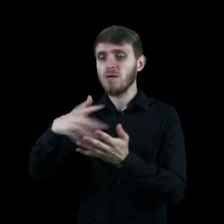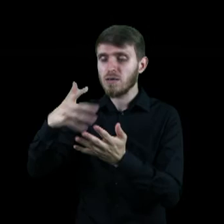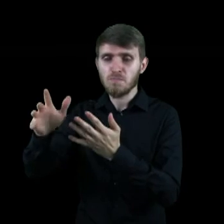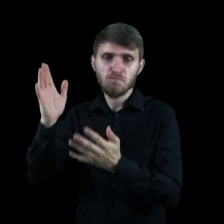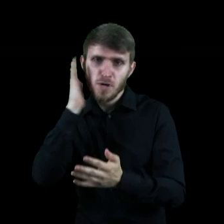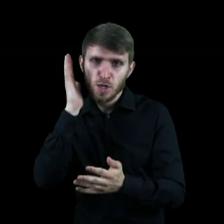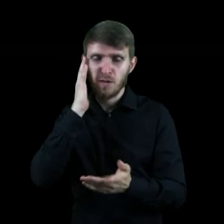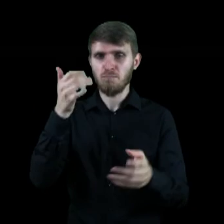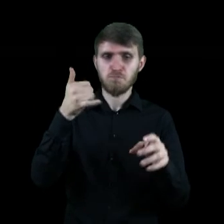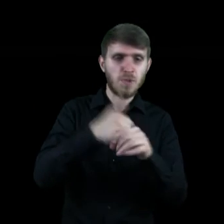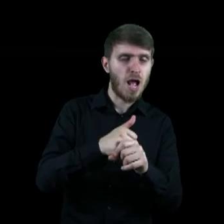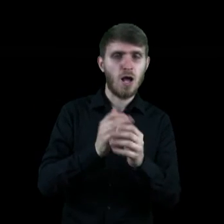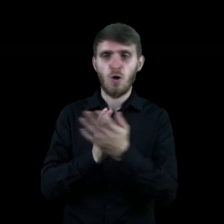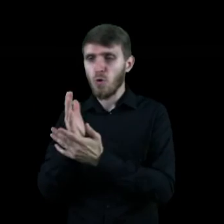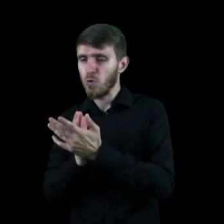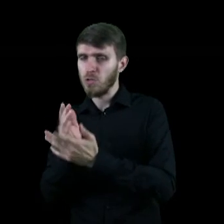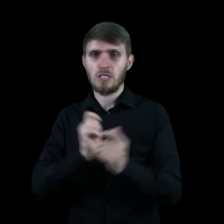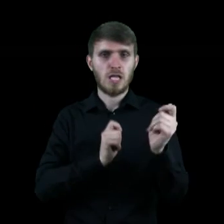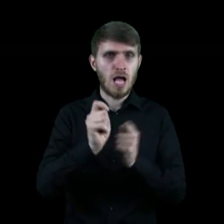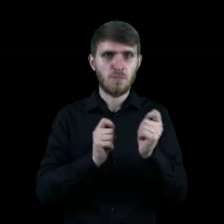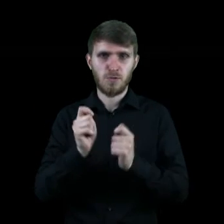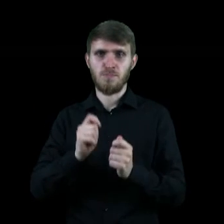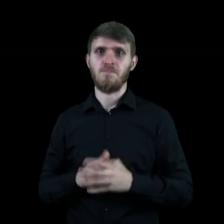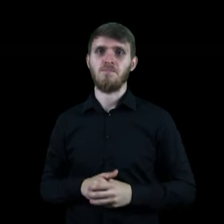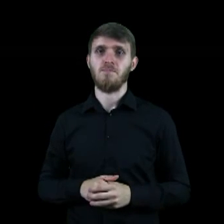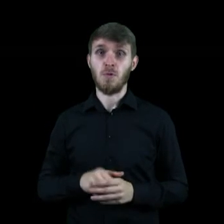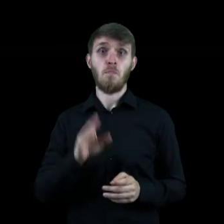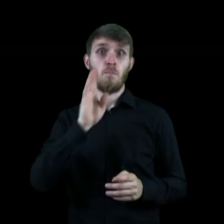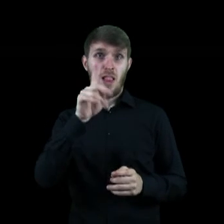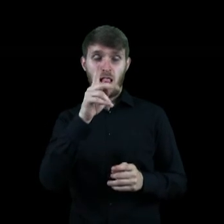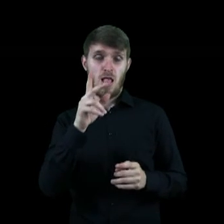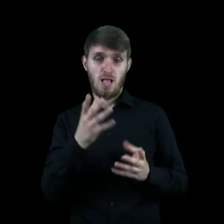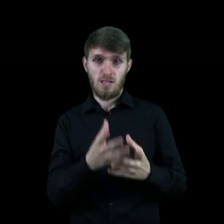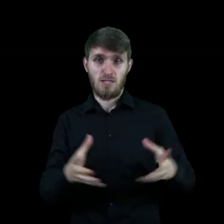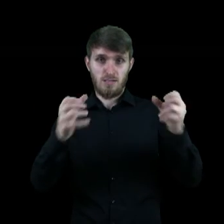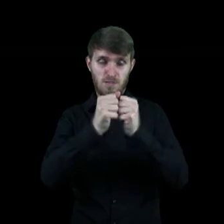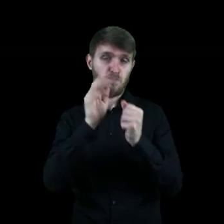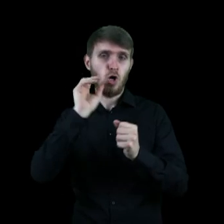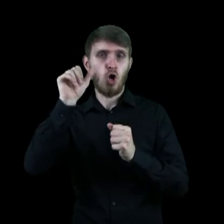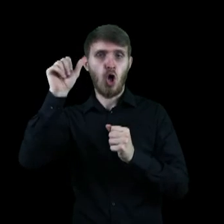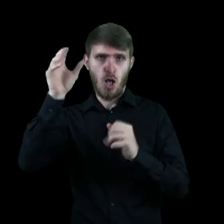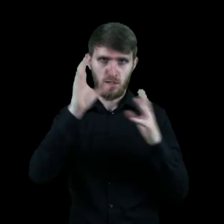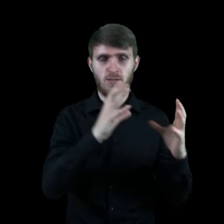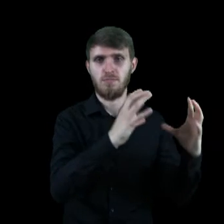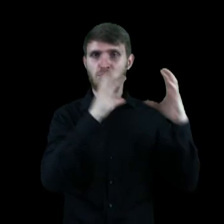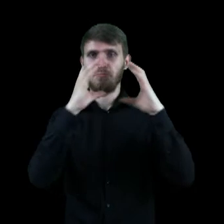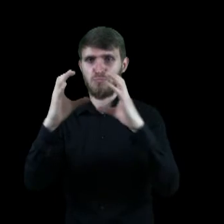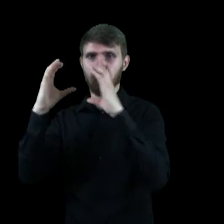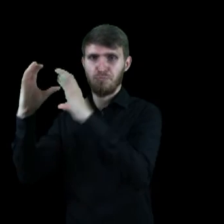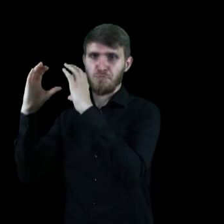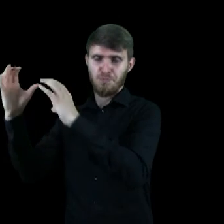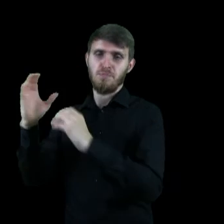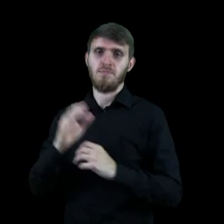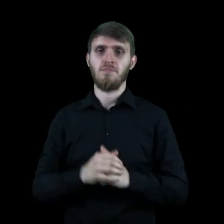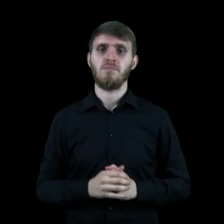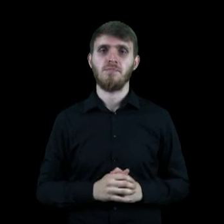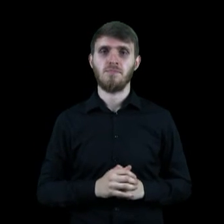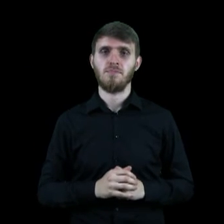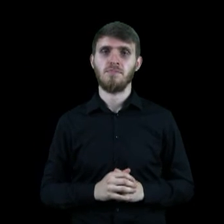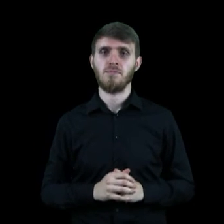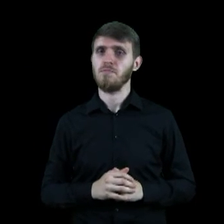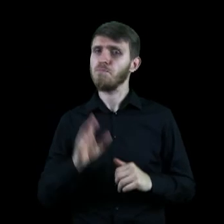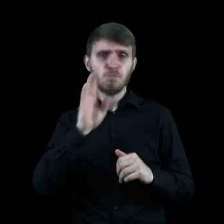szacuje, ile procent ludzie wydają na mieszkanie, paliwo, usługi i transport. Ten sam koszyk będzie